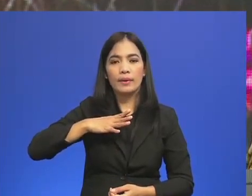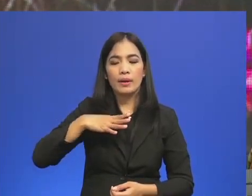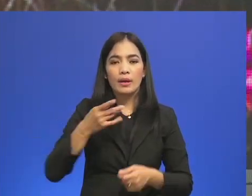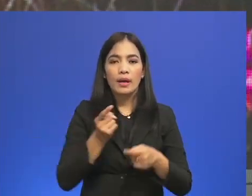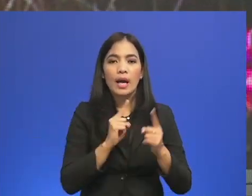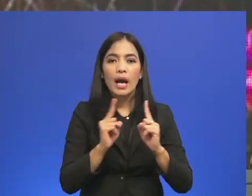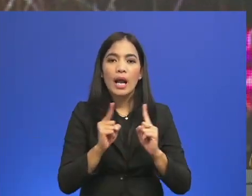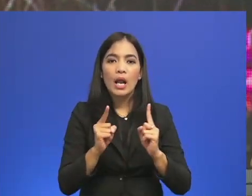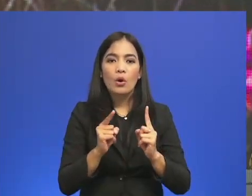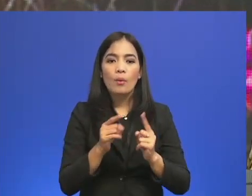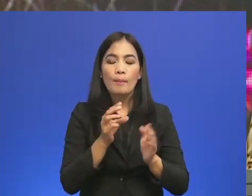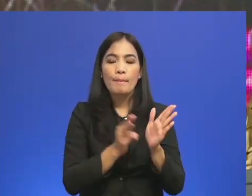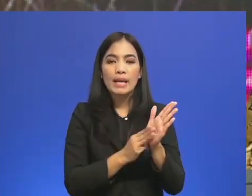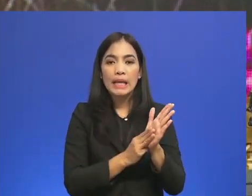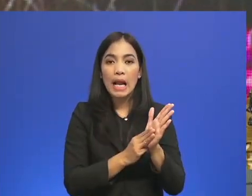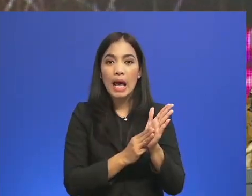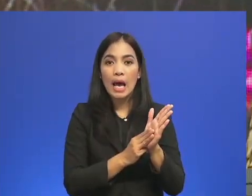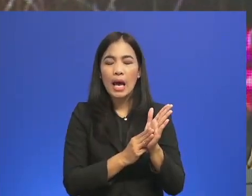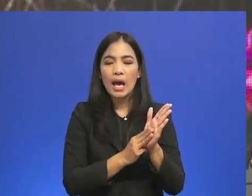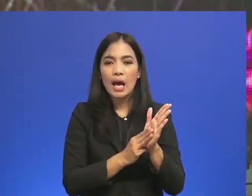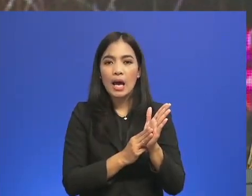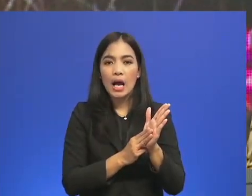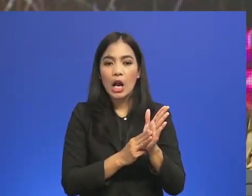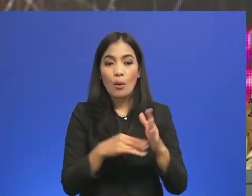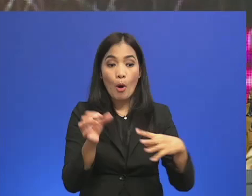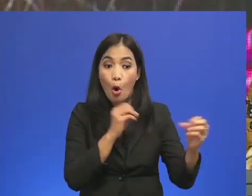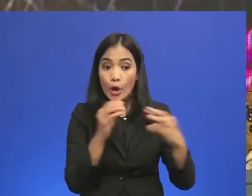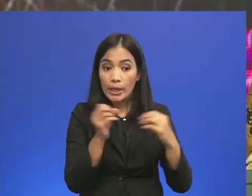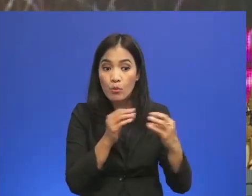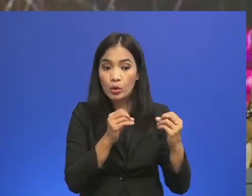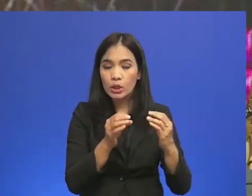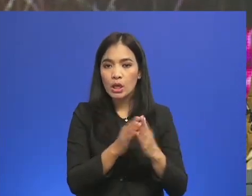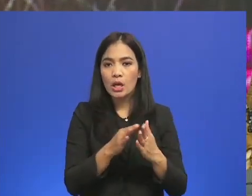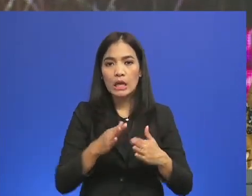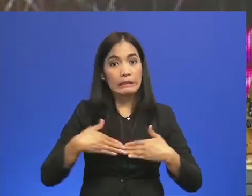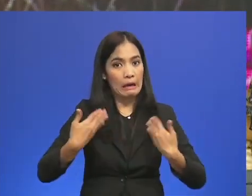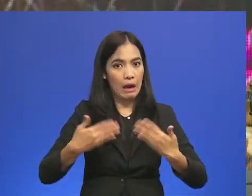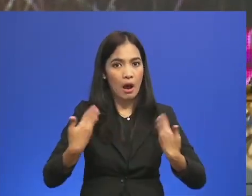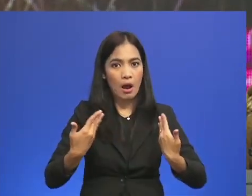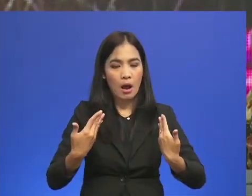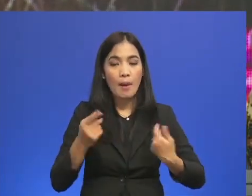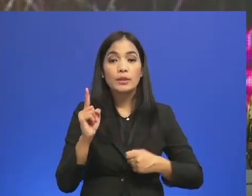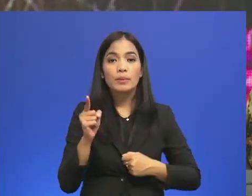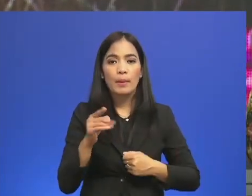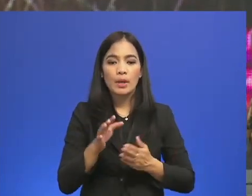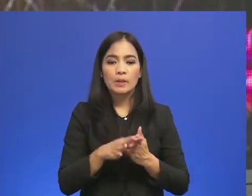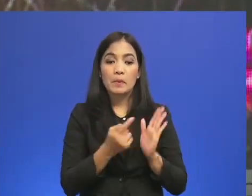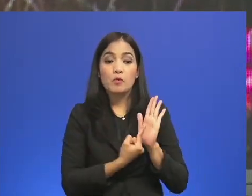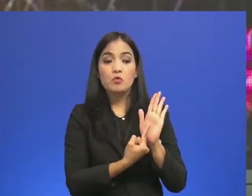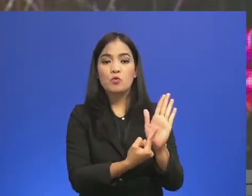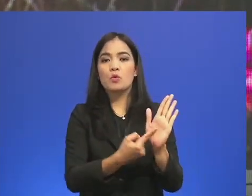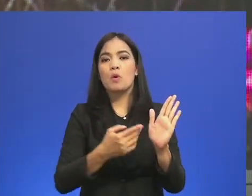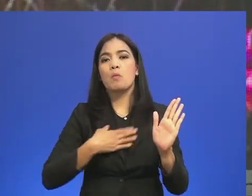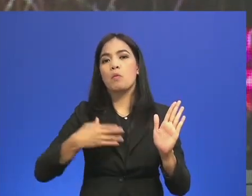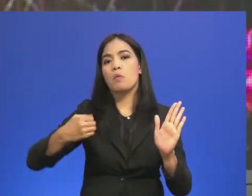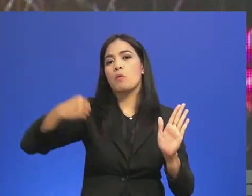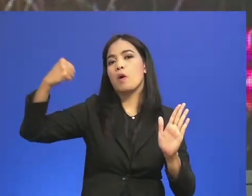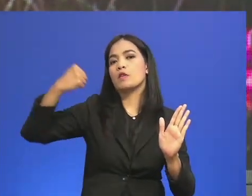kalau urusan atau mau ribut dengan orang seneng dia, karena dia bisa menunjukkan